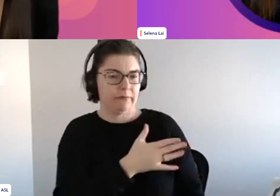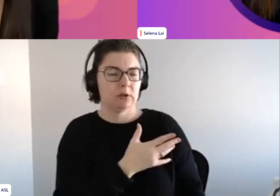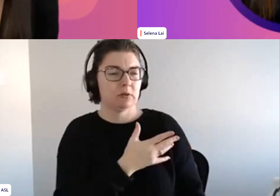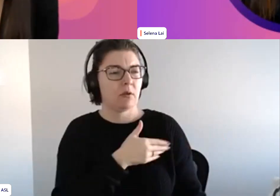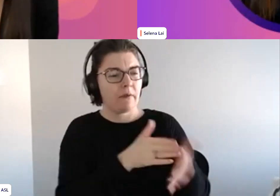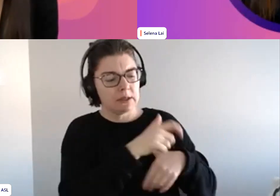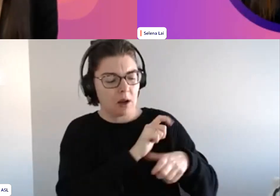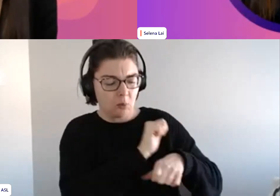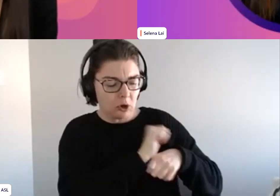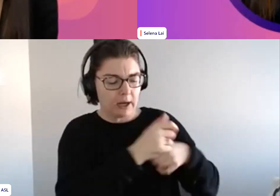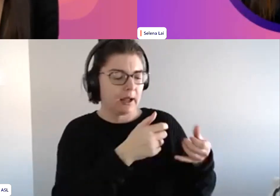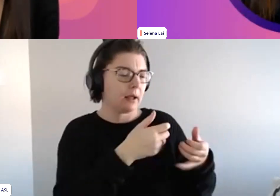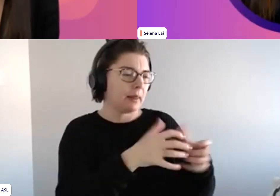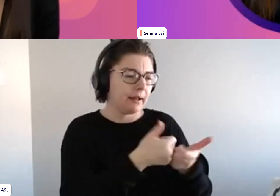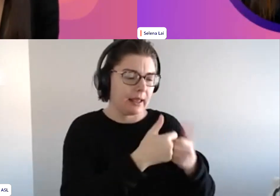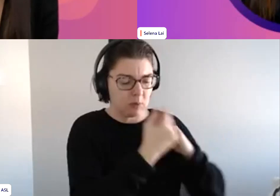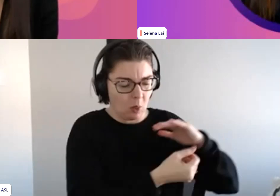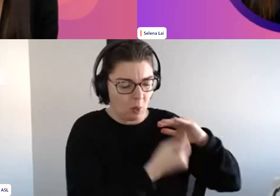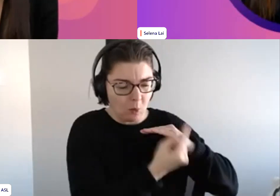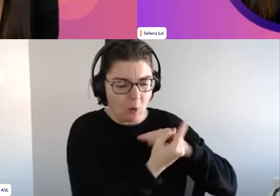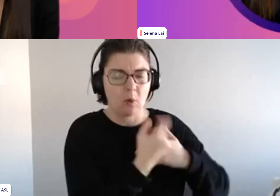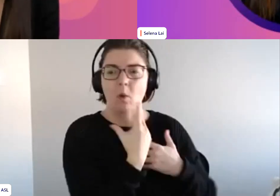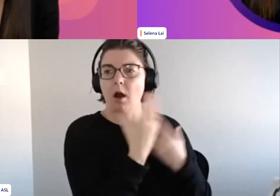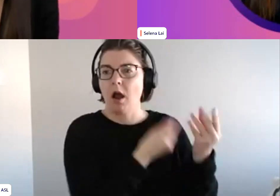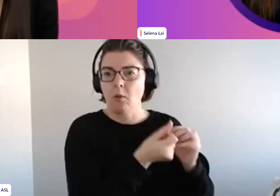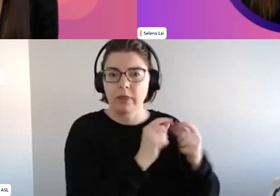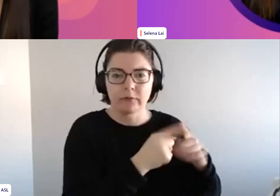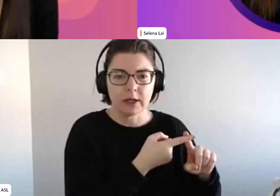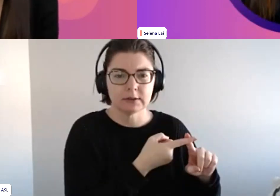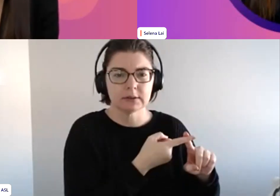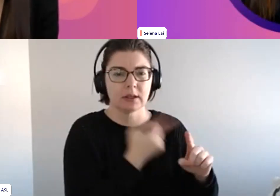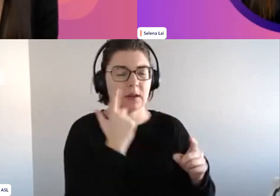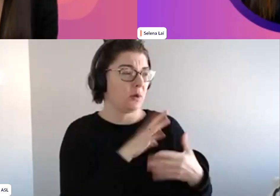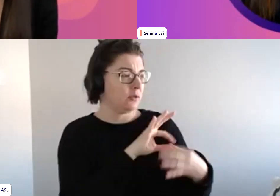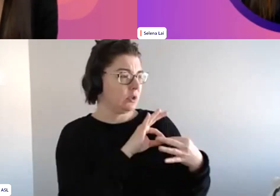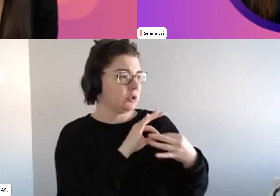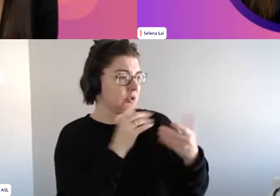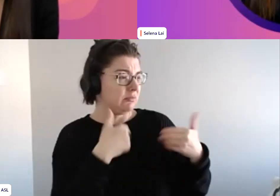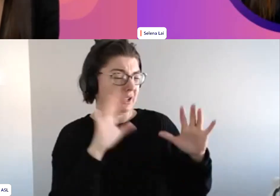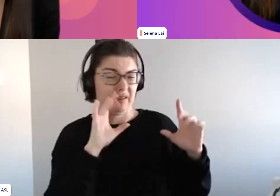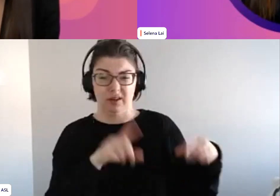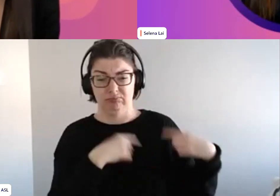je n'ai jamais forgé une relation avec mon père il donc